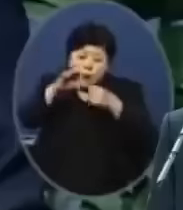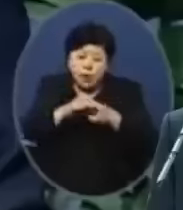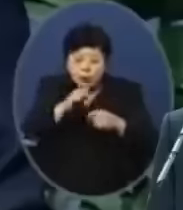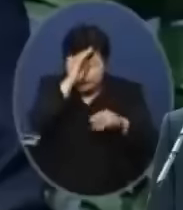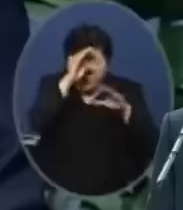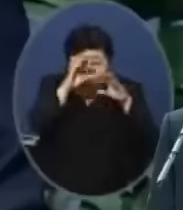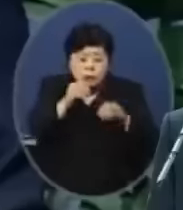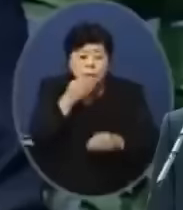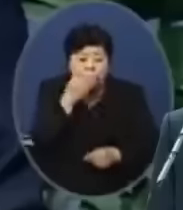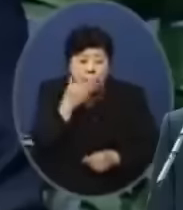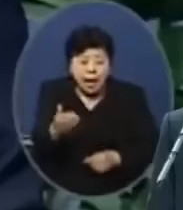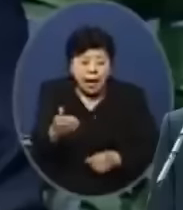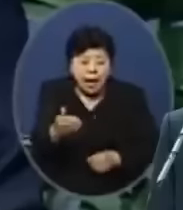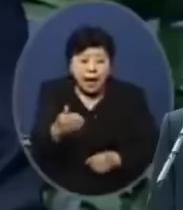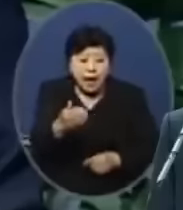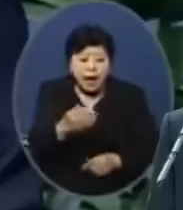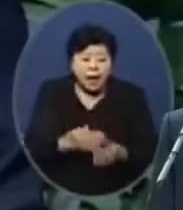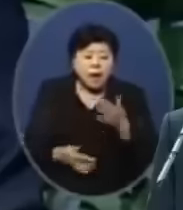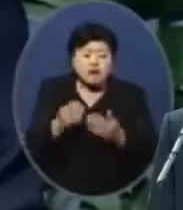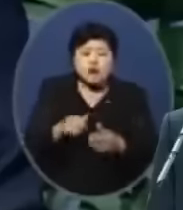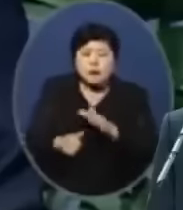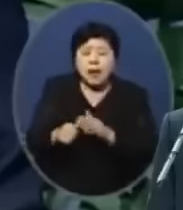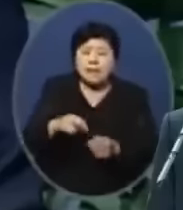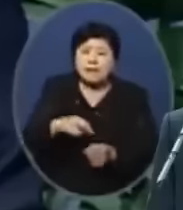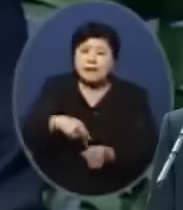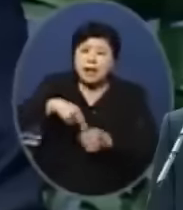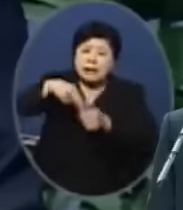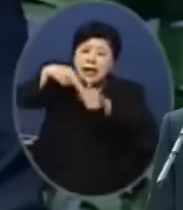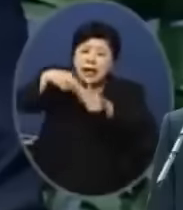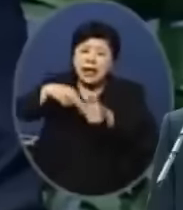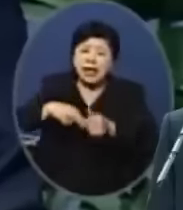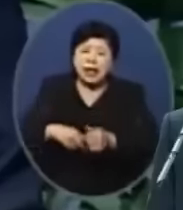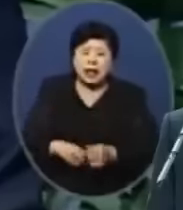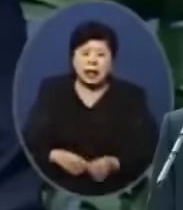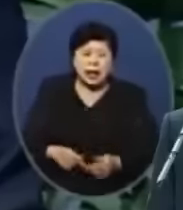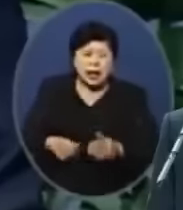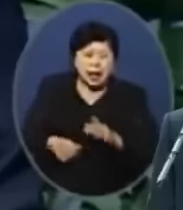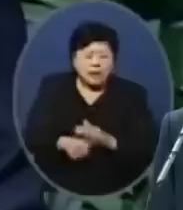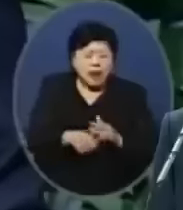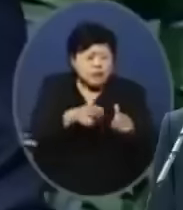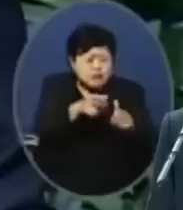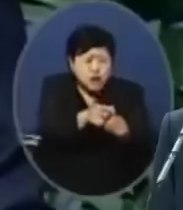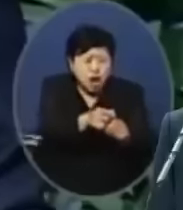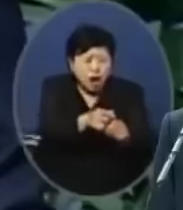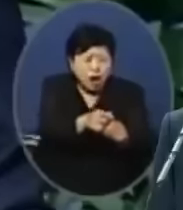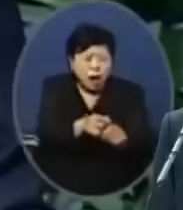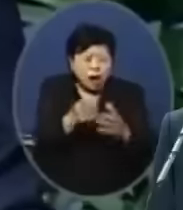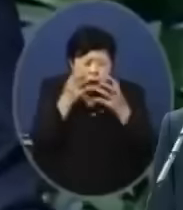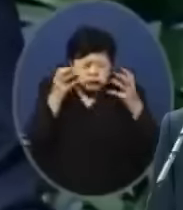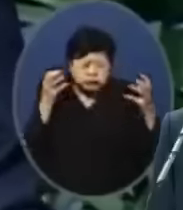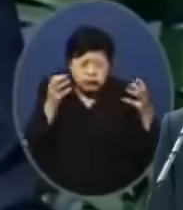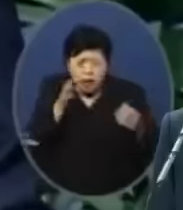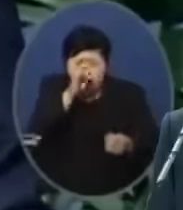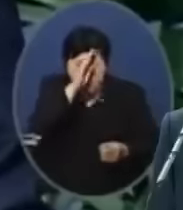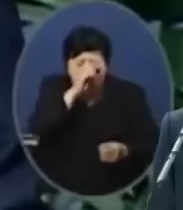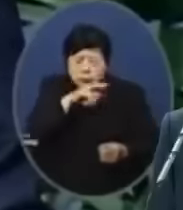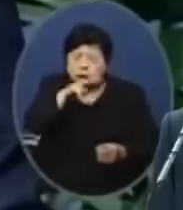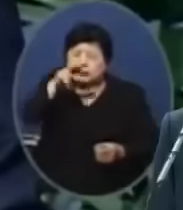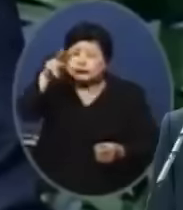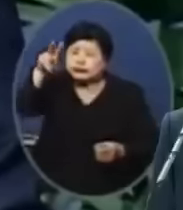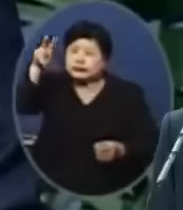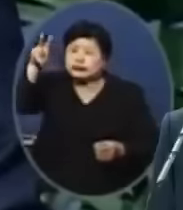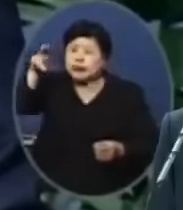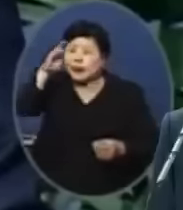나으리라. 그래서 장대에 불뱀을 만들어서 매달으니까 뱀에 물려서 독이 올라 죽어가는 사람도 그 뱀을 쳐다보는